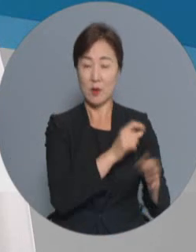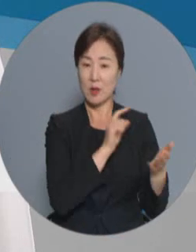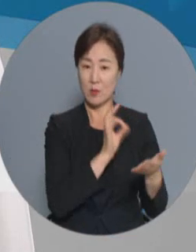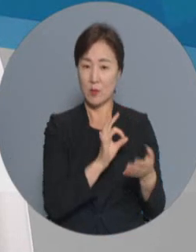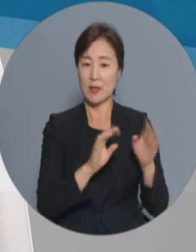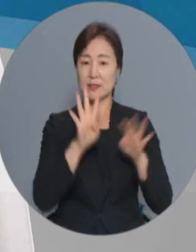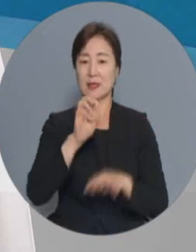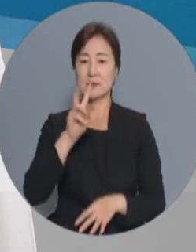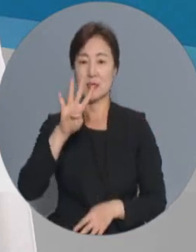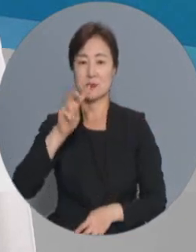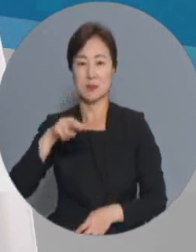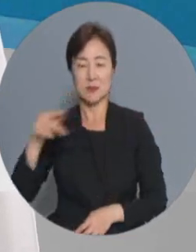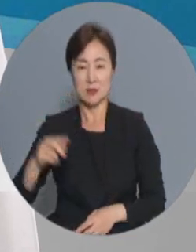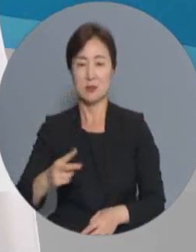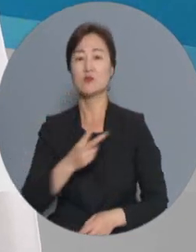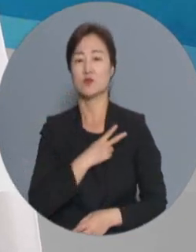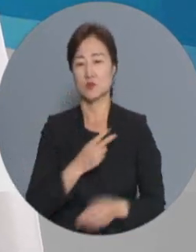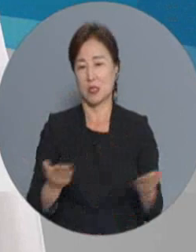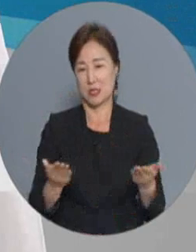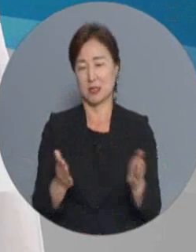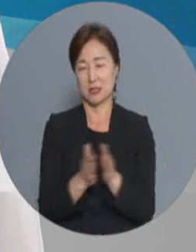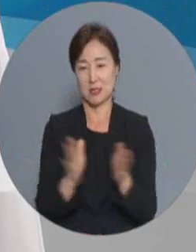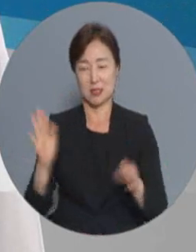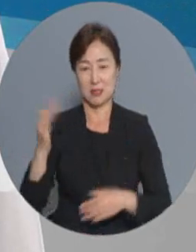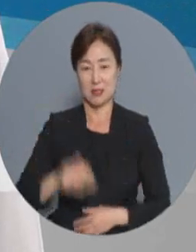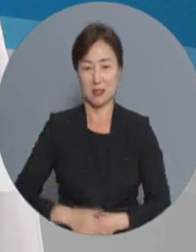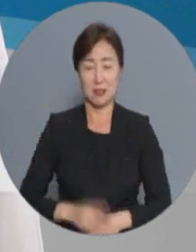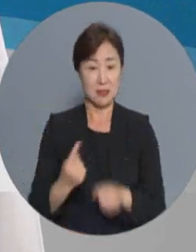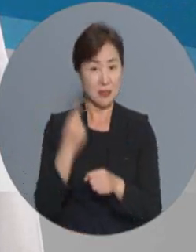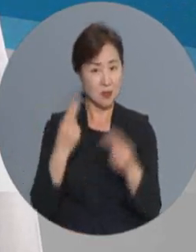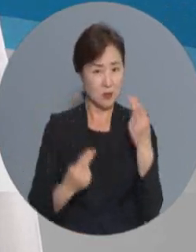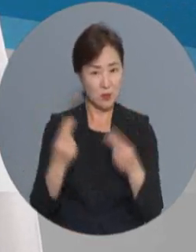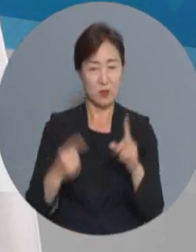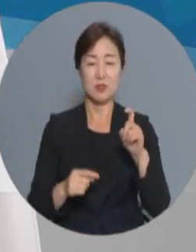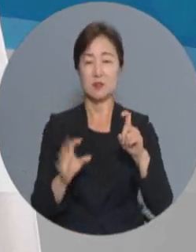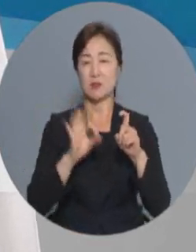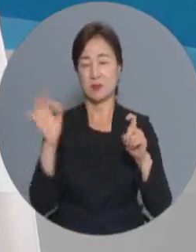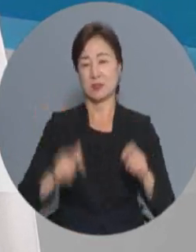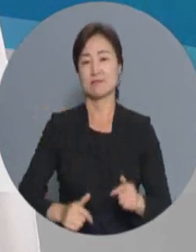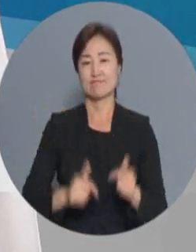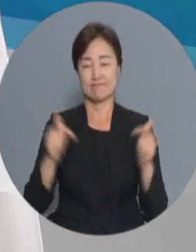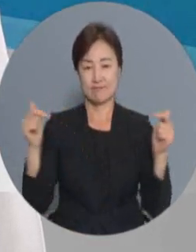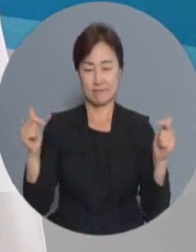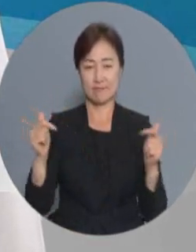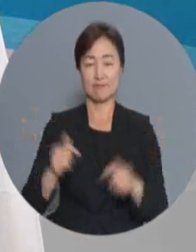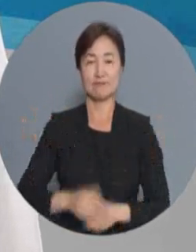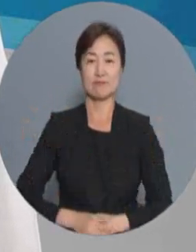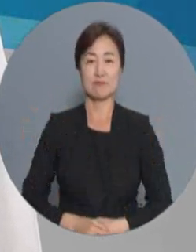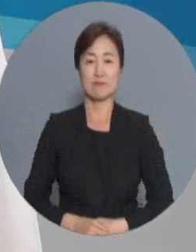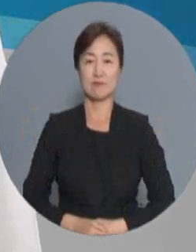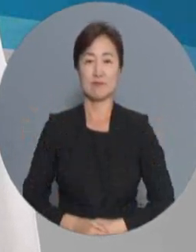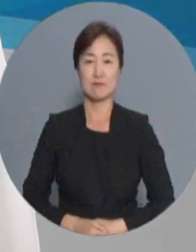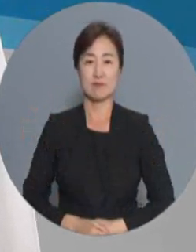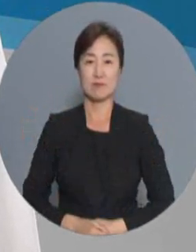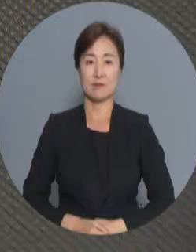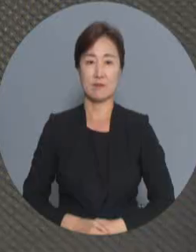47.3% 부업을 했다고 답했고요이는 지난해보다 약 11% 포인트가 늘어난 비율입니다